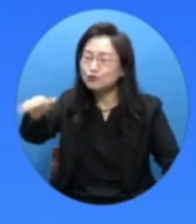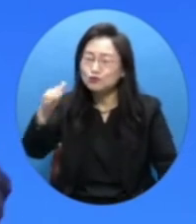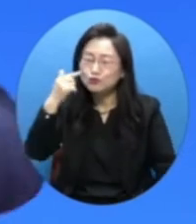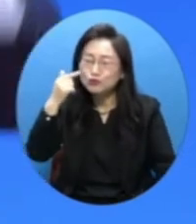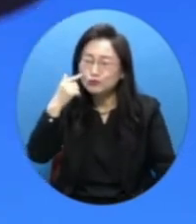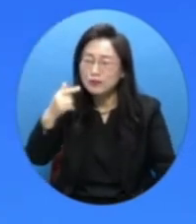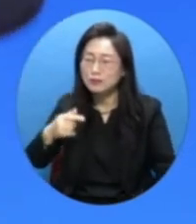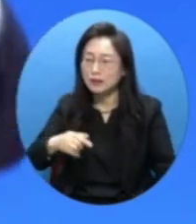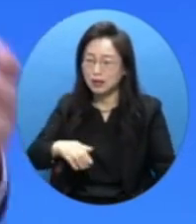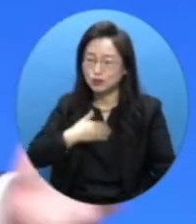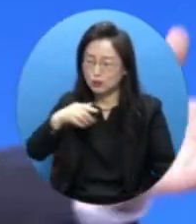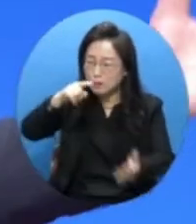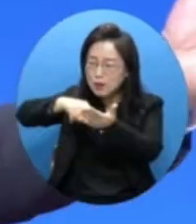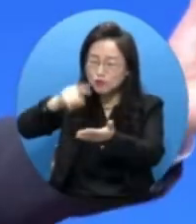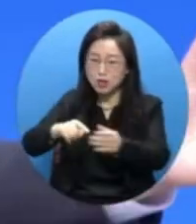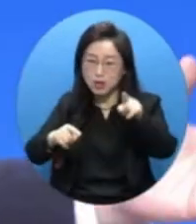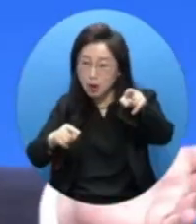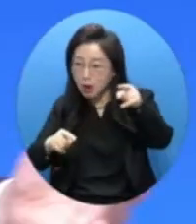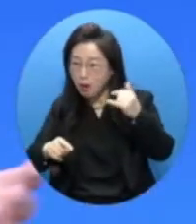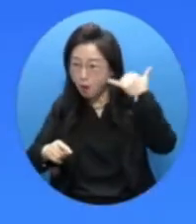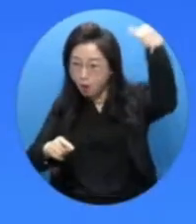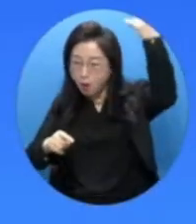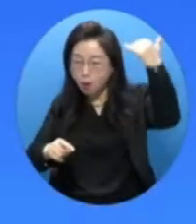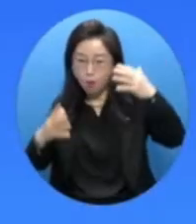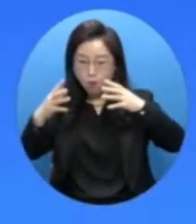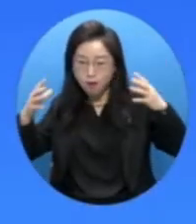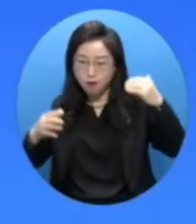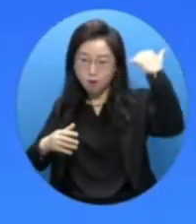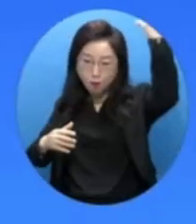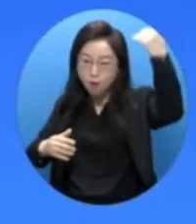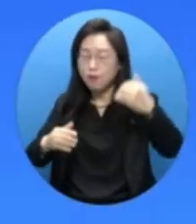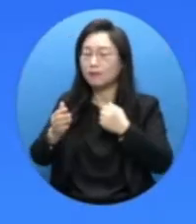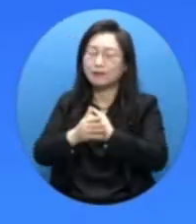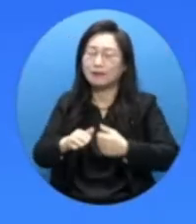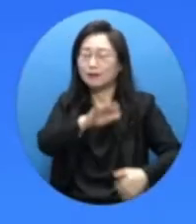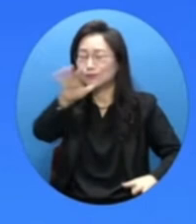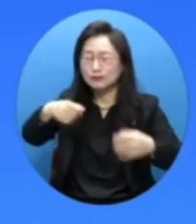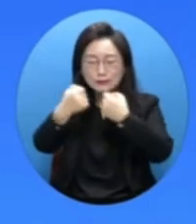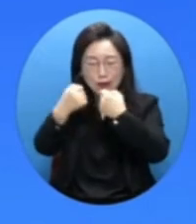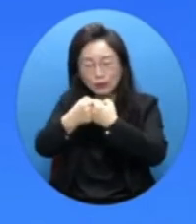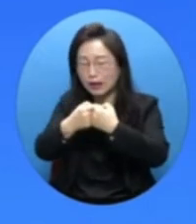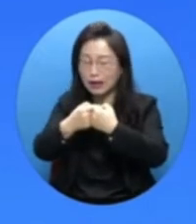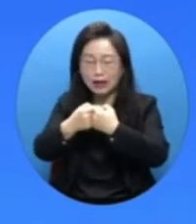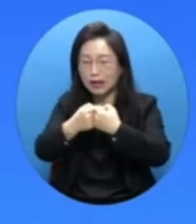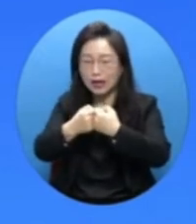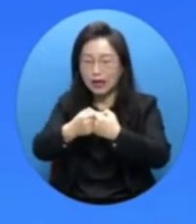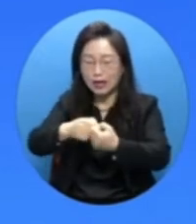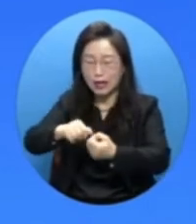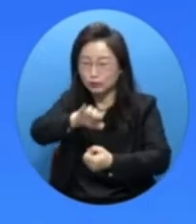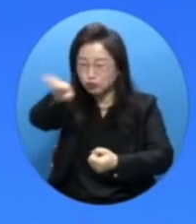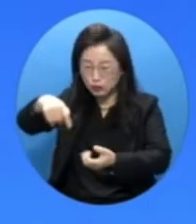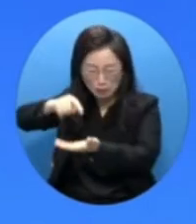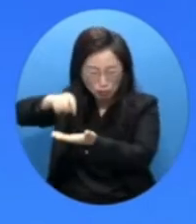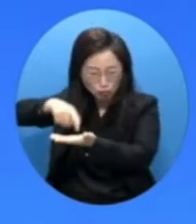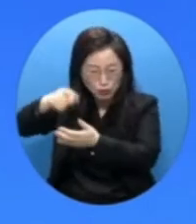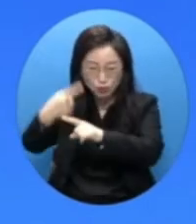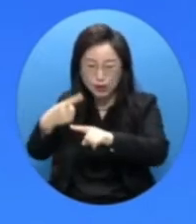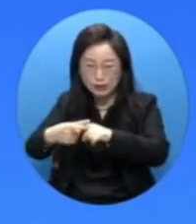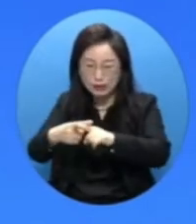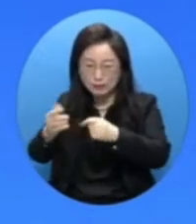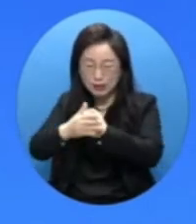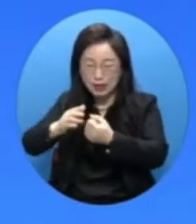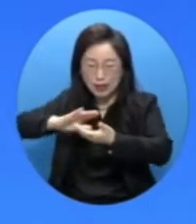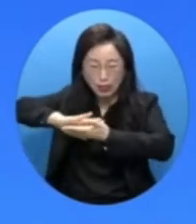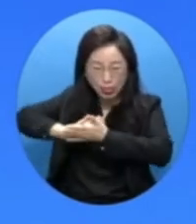거의 거인들도 있고 귀고리 장대한 사람도 있어서 우리는 사우나 마나 메뚜기처럼 저들 앞에 무기력한 존재가